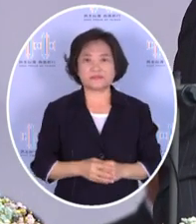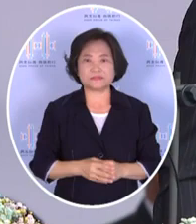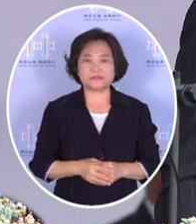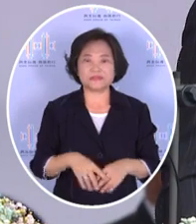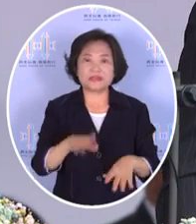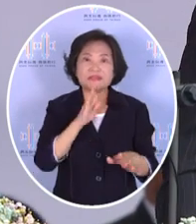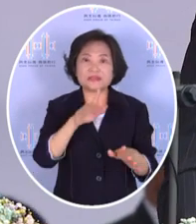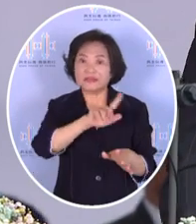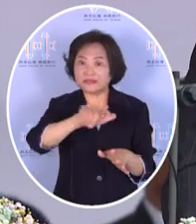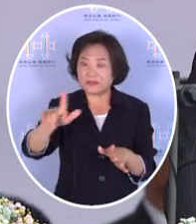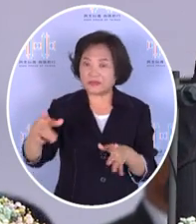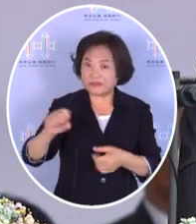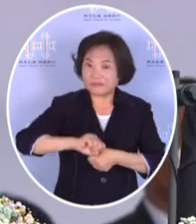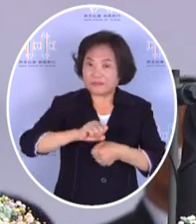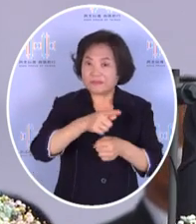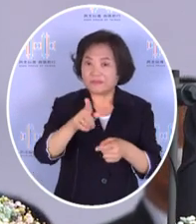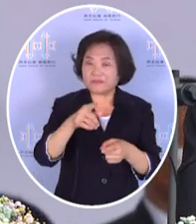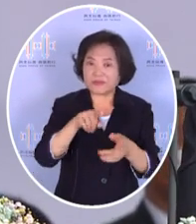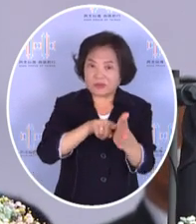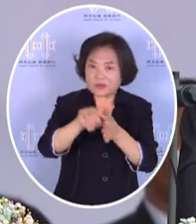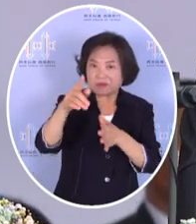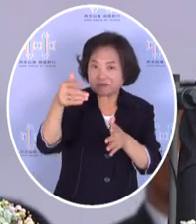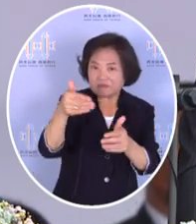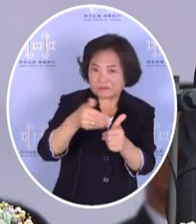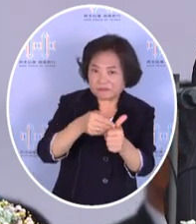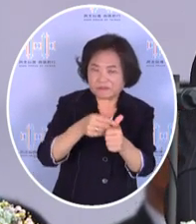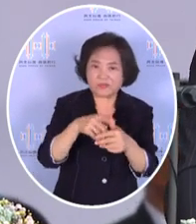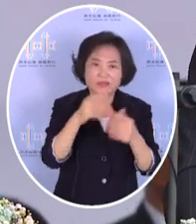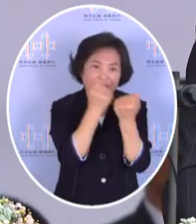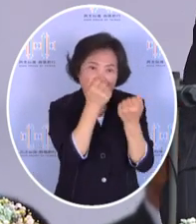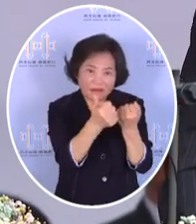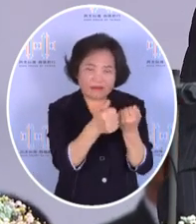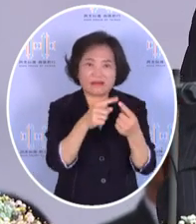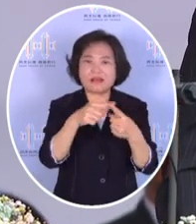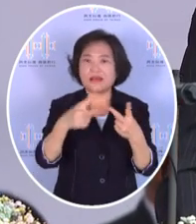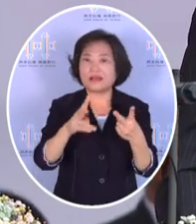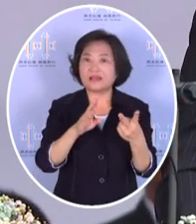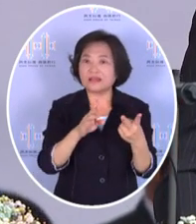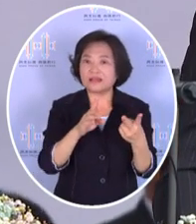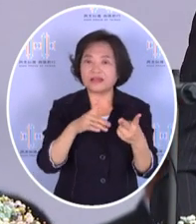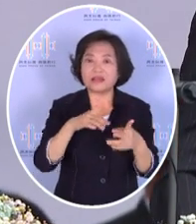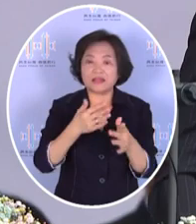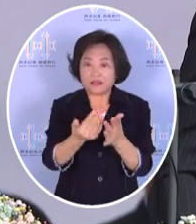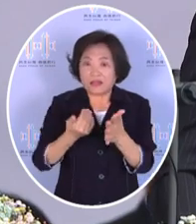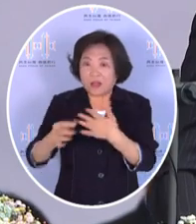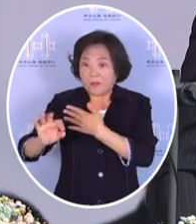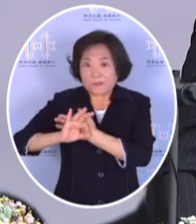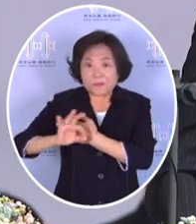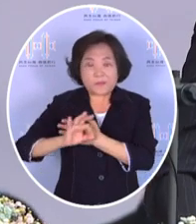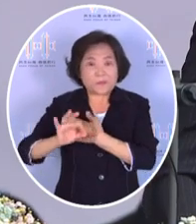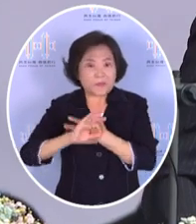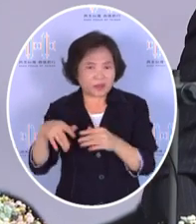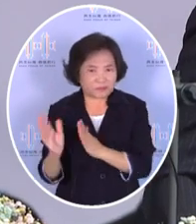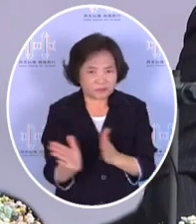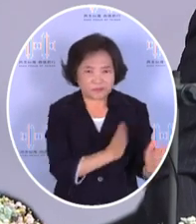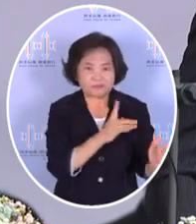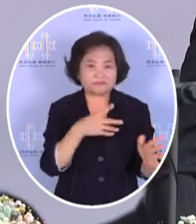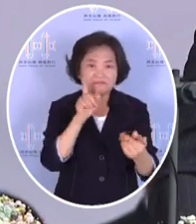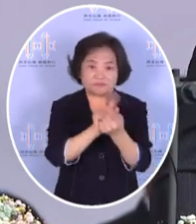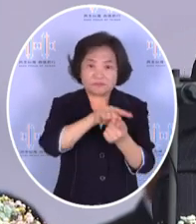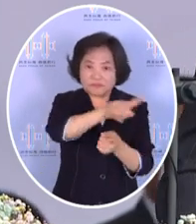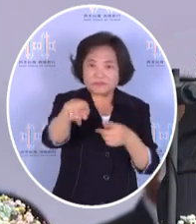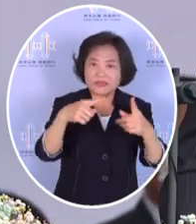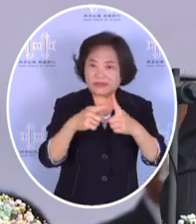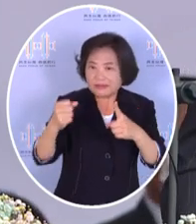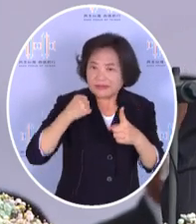愿从军的官士兵的专业素养，更要建立有效的后备制度，来强化国军的